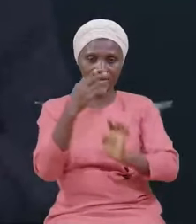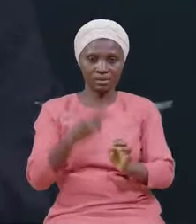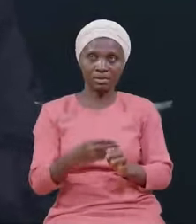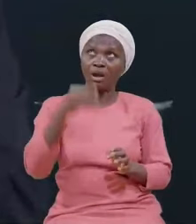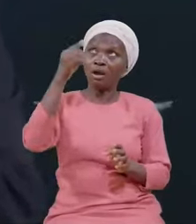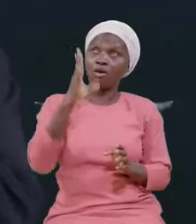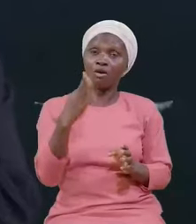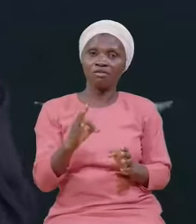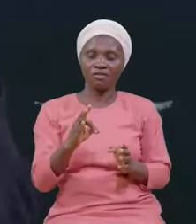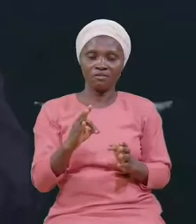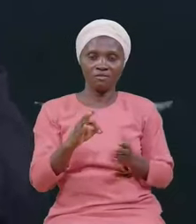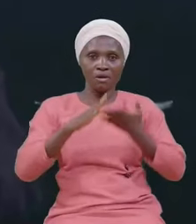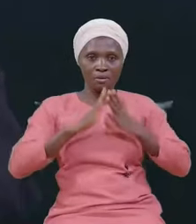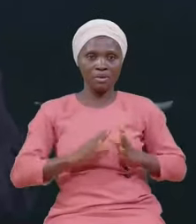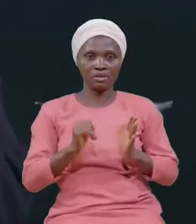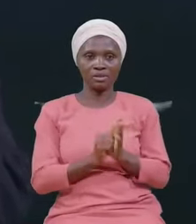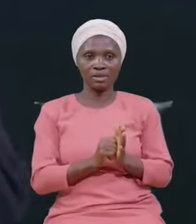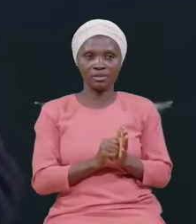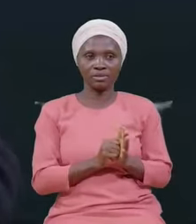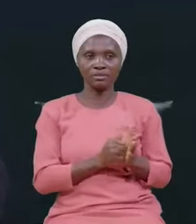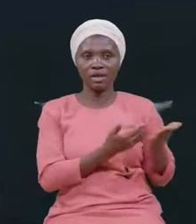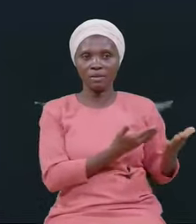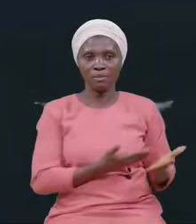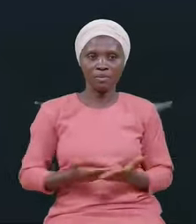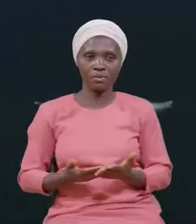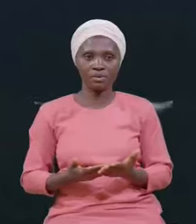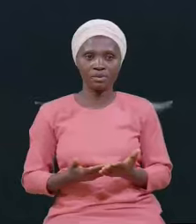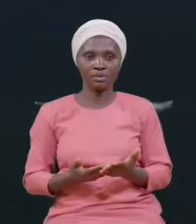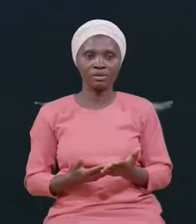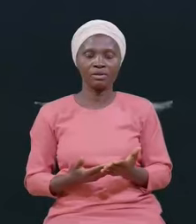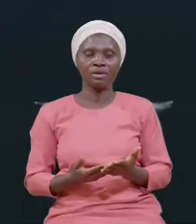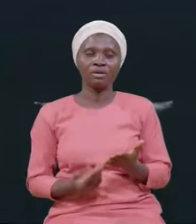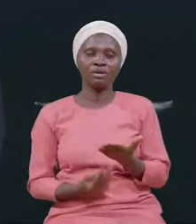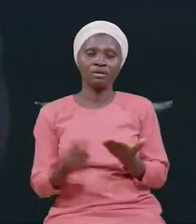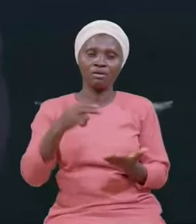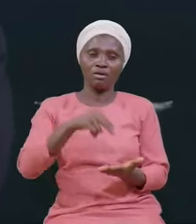ramené d'entre les morts le grand pasteur des brebis,